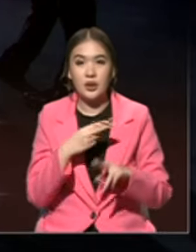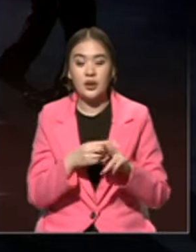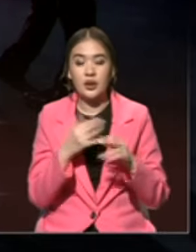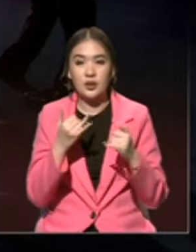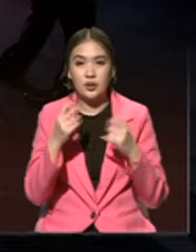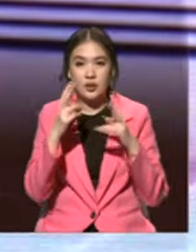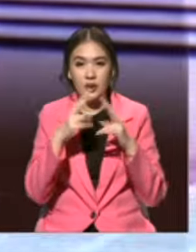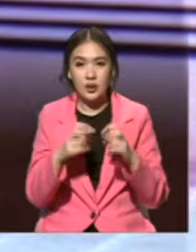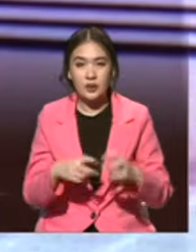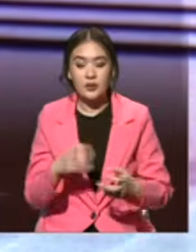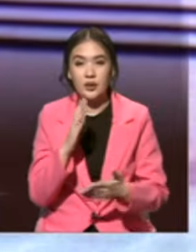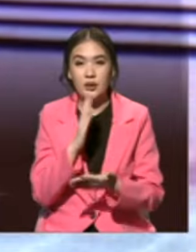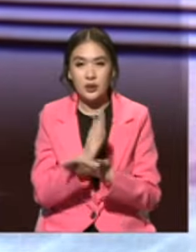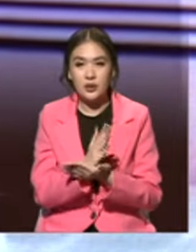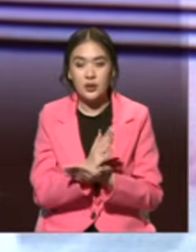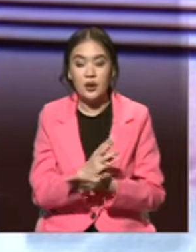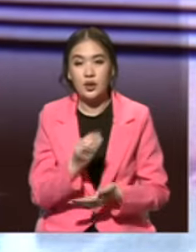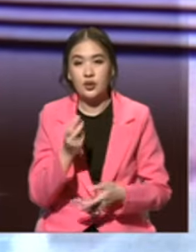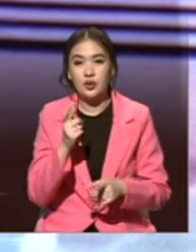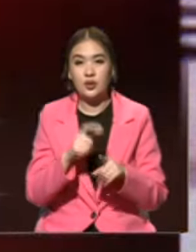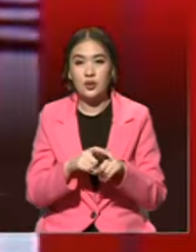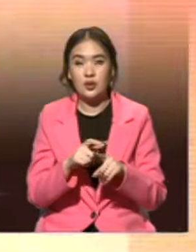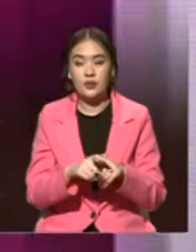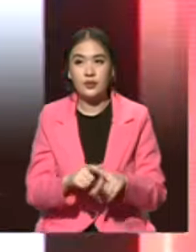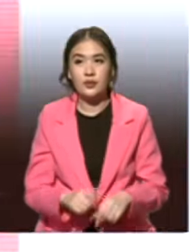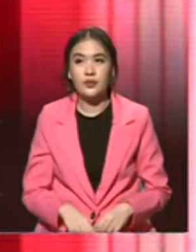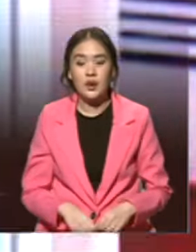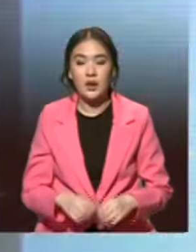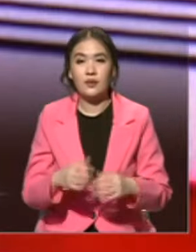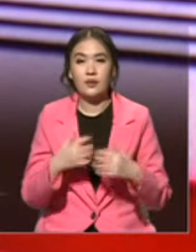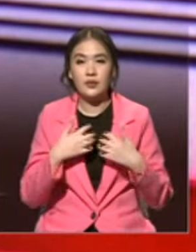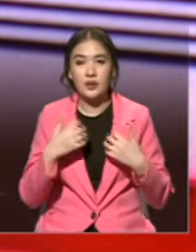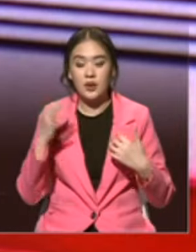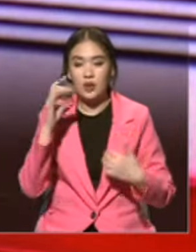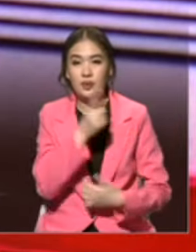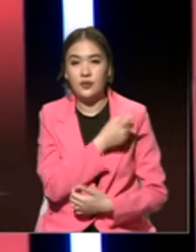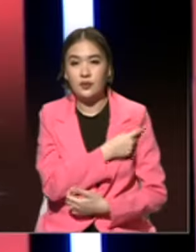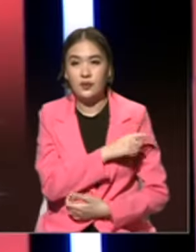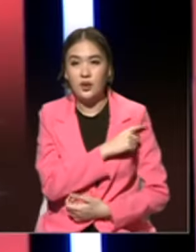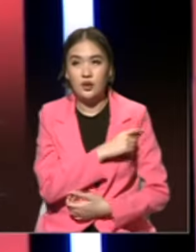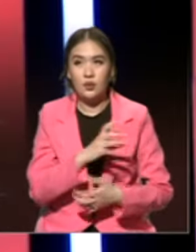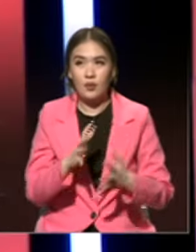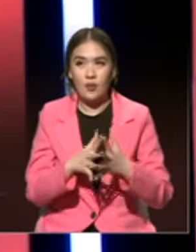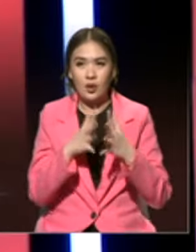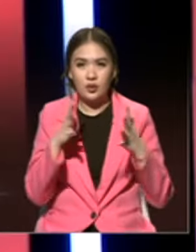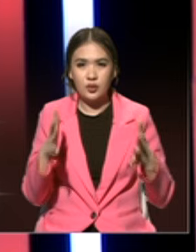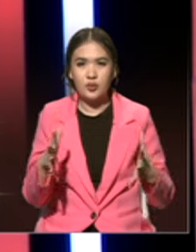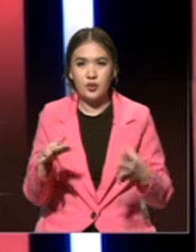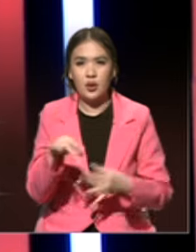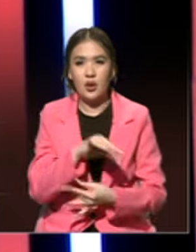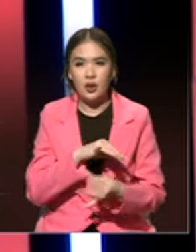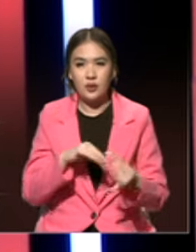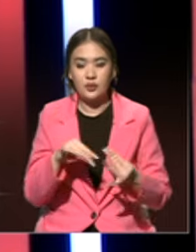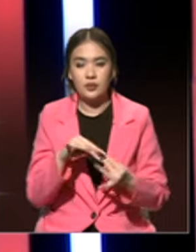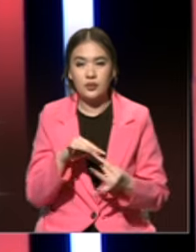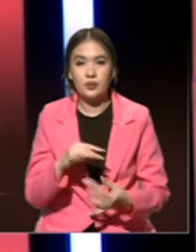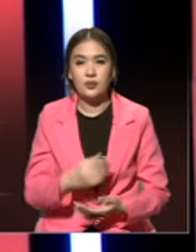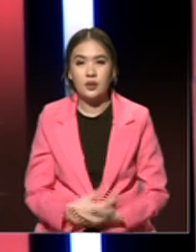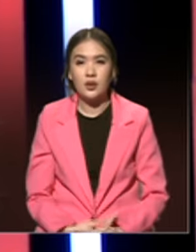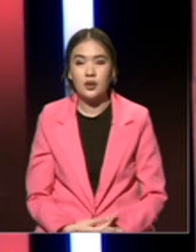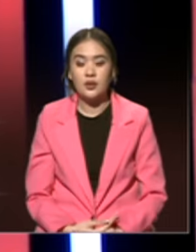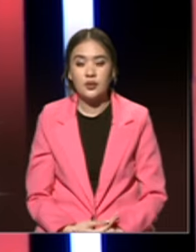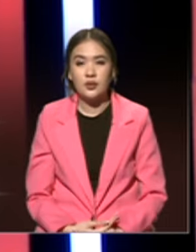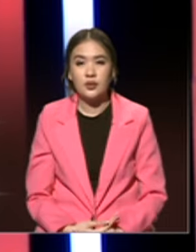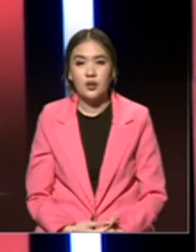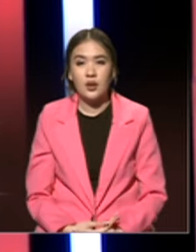қарастырып жатырмыз. Тағы бір сөзім бар енді айтатын. Ветеринарияның өзі бір жеке ауқым тақырып екен. Әрине. Айта беріңіз. Айта берсем